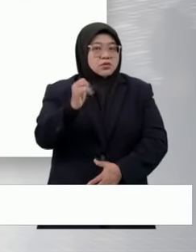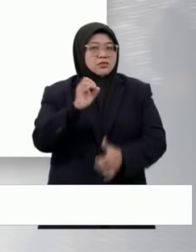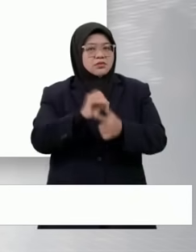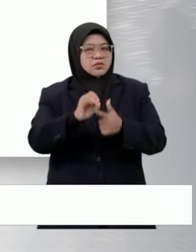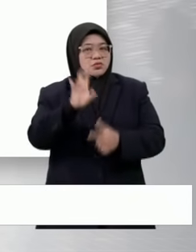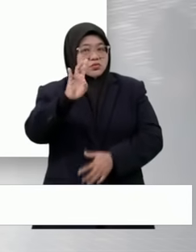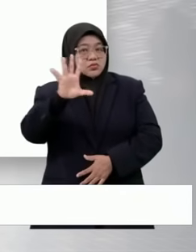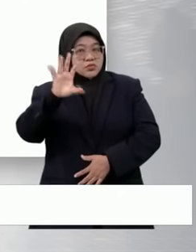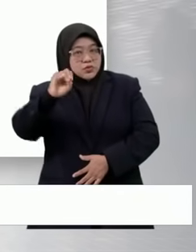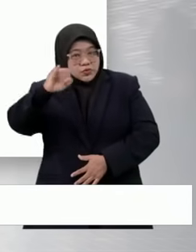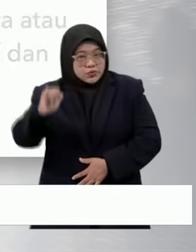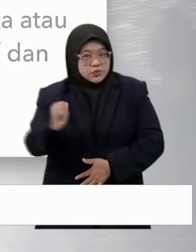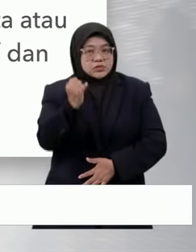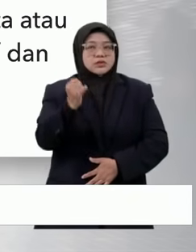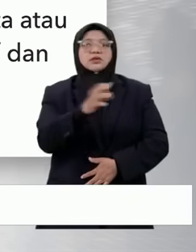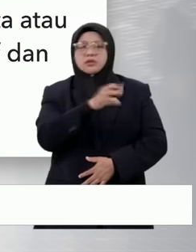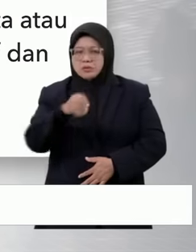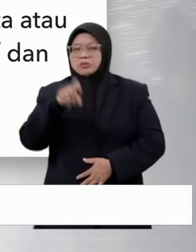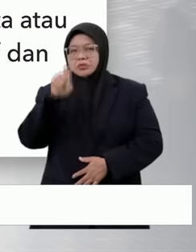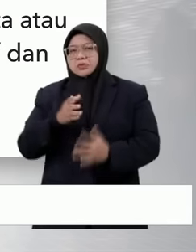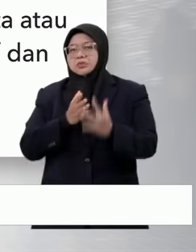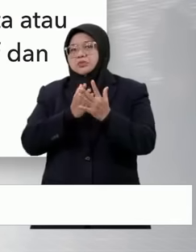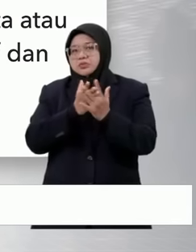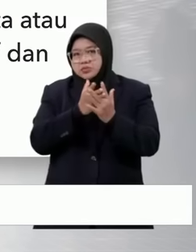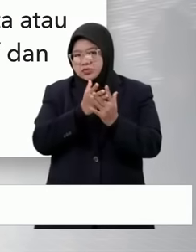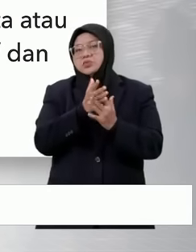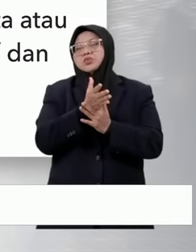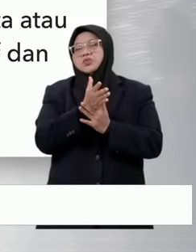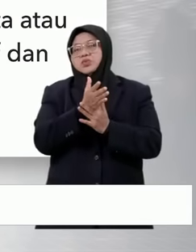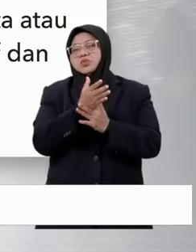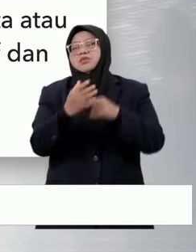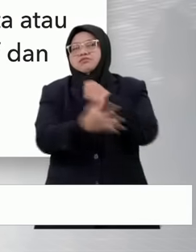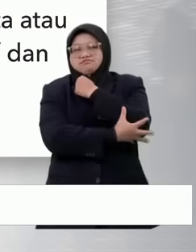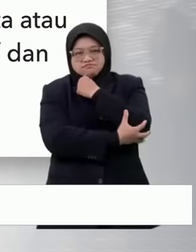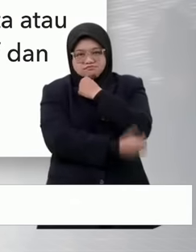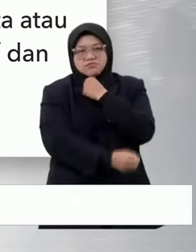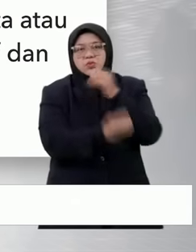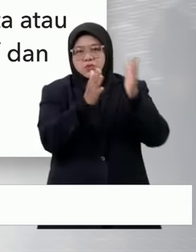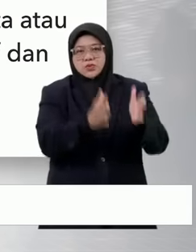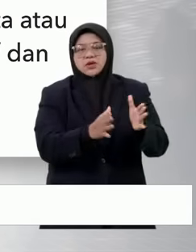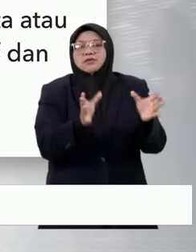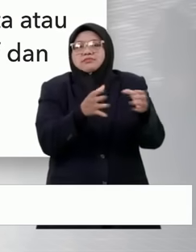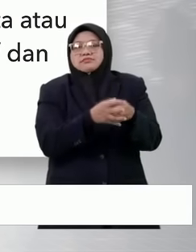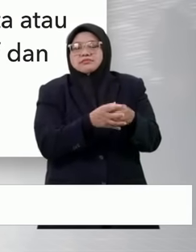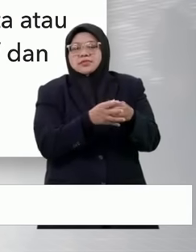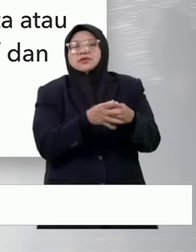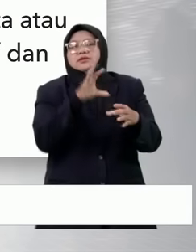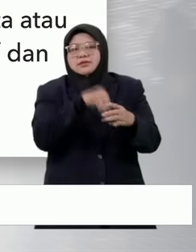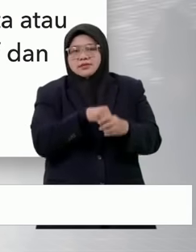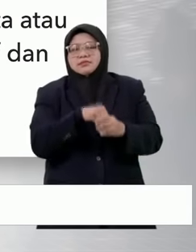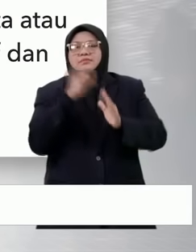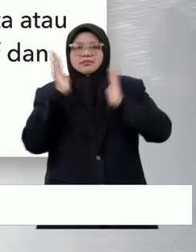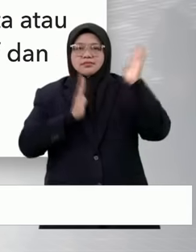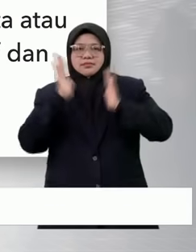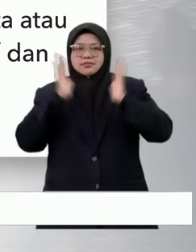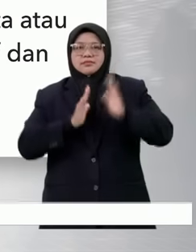rm750 juta ia hendaklah disalurkan terus kepada asnaf dan golongan miskin dalam